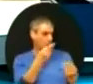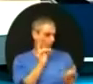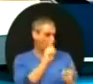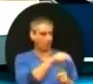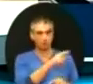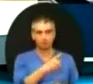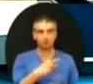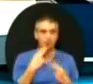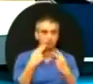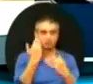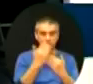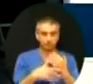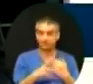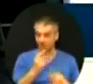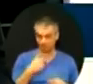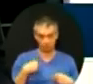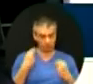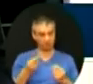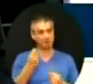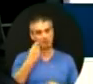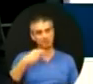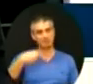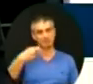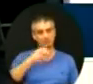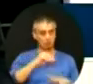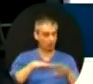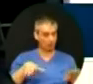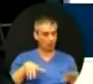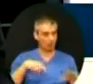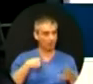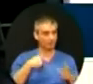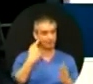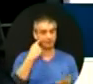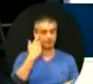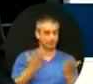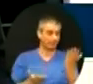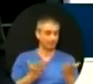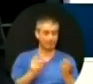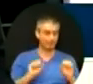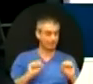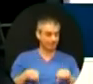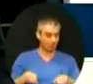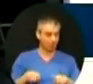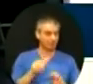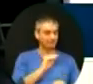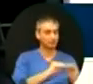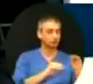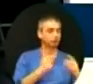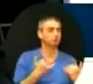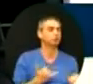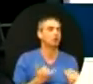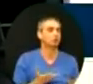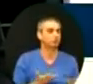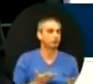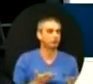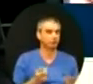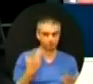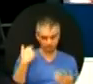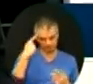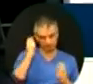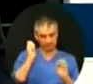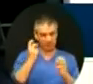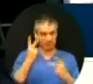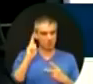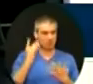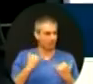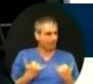התוצאה הסופית היא, עכשיו אם היינו נותנים לו דמי שכירות על הקרקע, ומבחינים בין הבעלות לבין השימוש כרגע, אז זה היה סתר